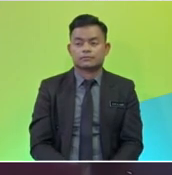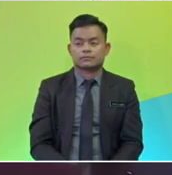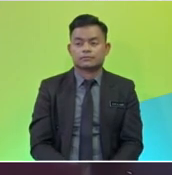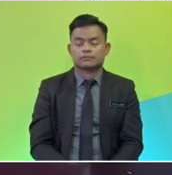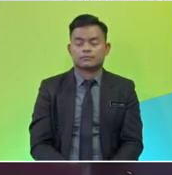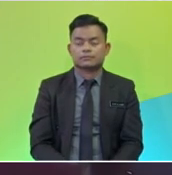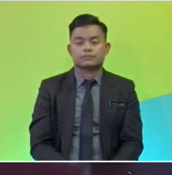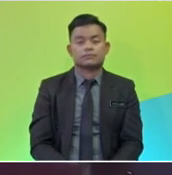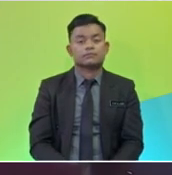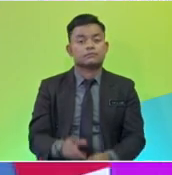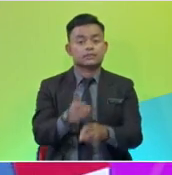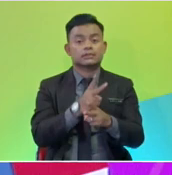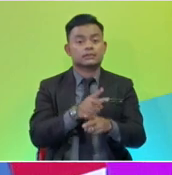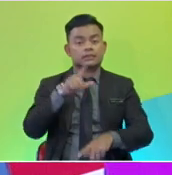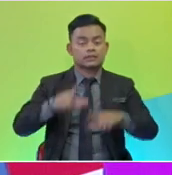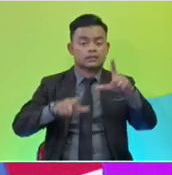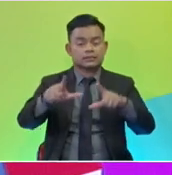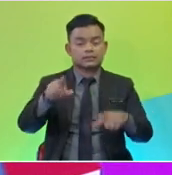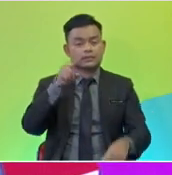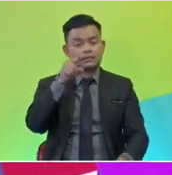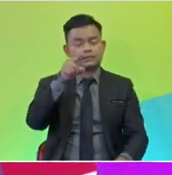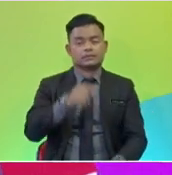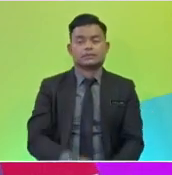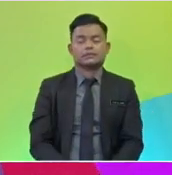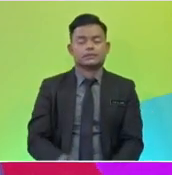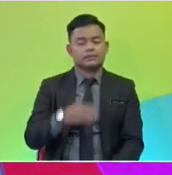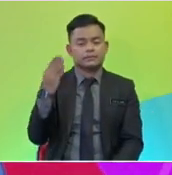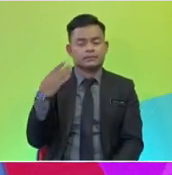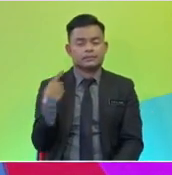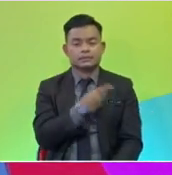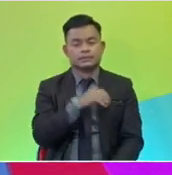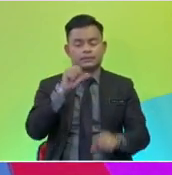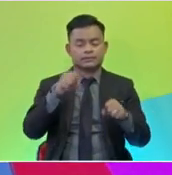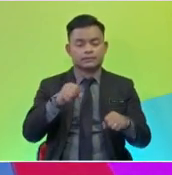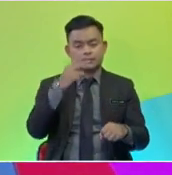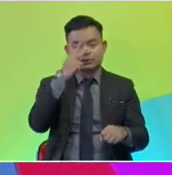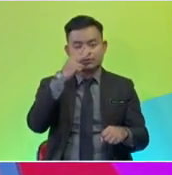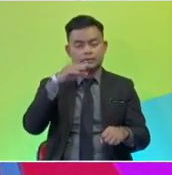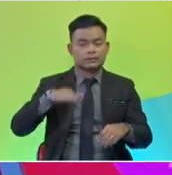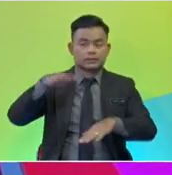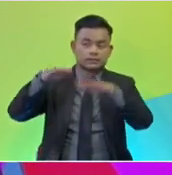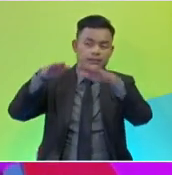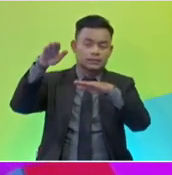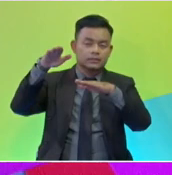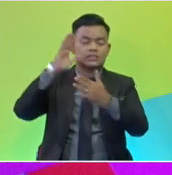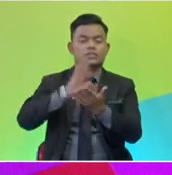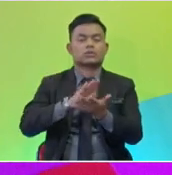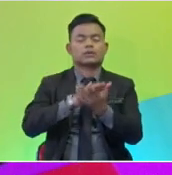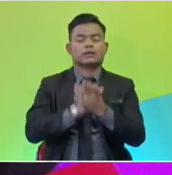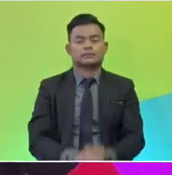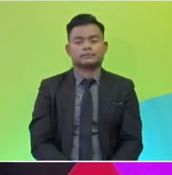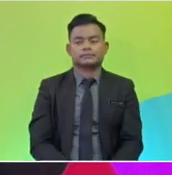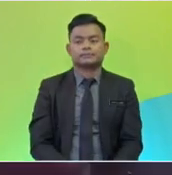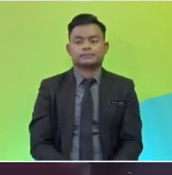Anda ini sering kali kita dapat lihat dekat tangga-tangga di sekolah nampak nampak kan